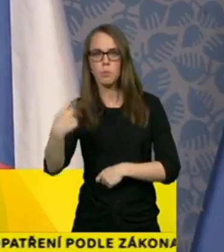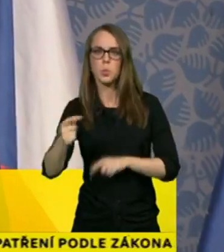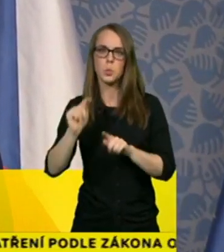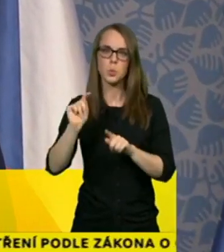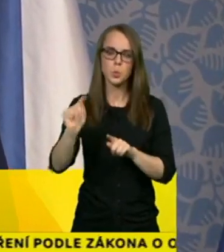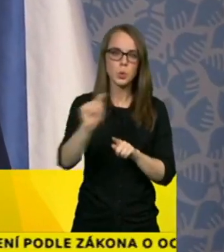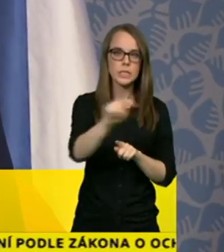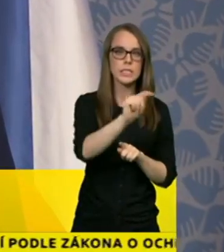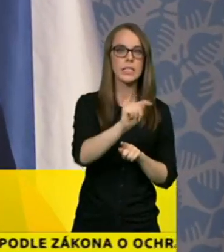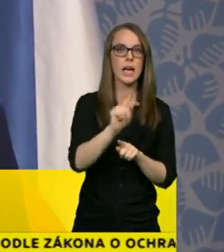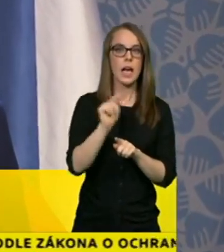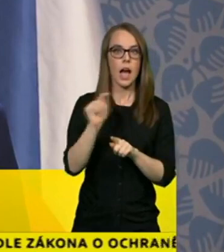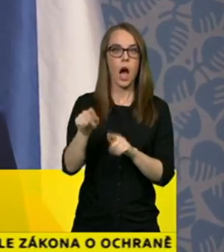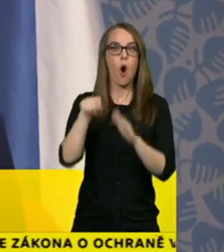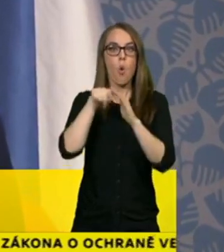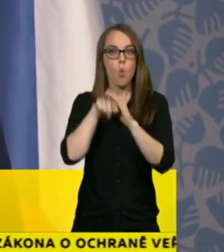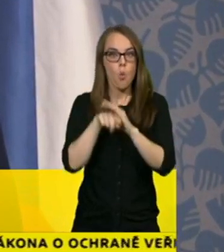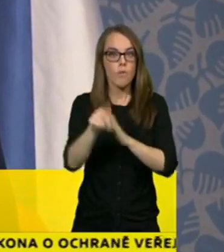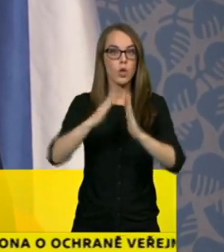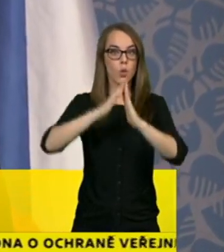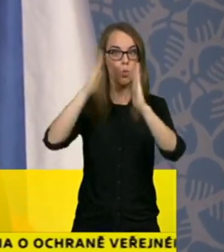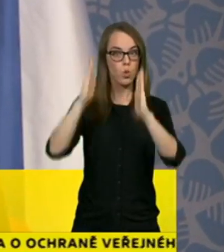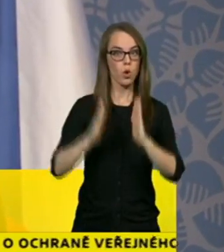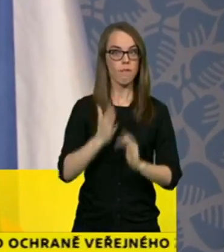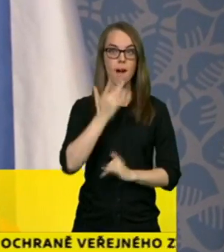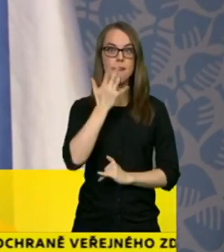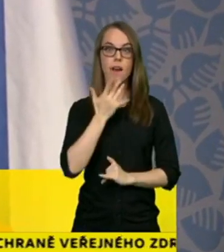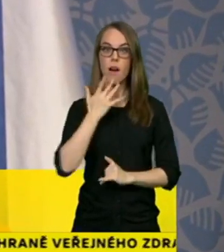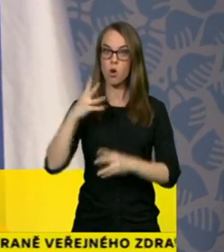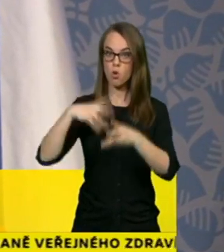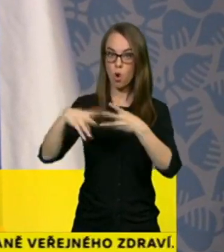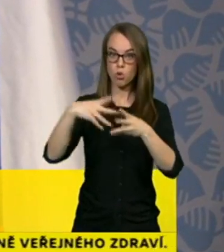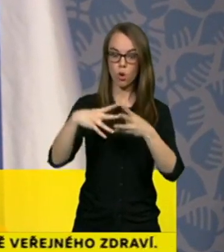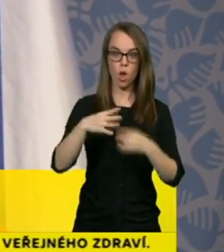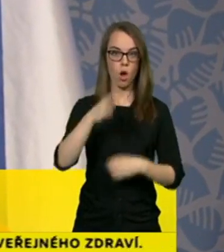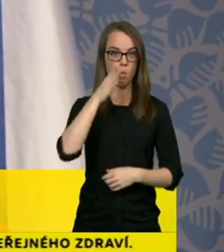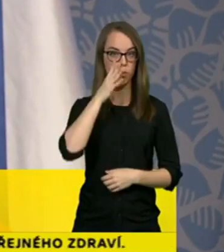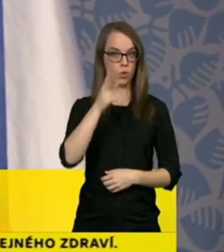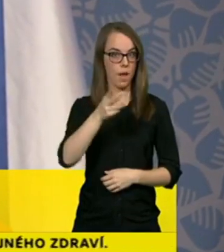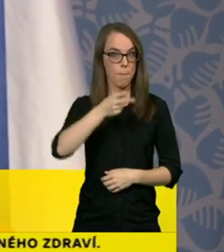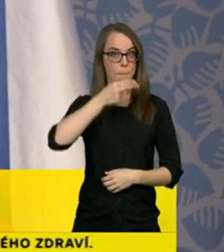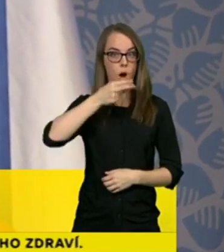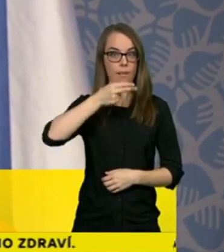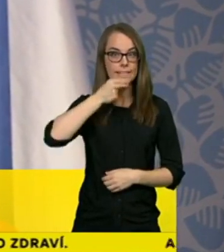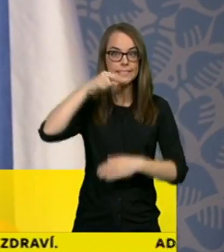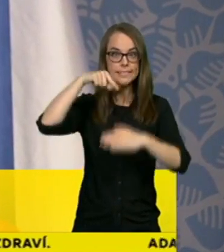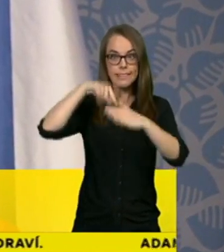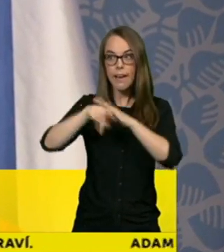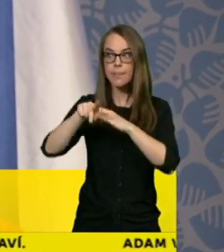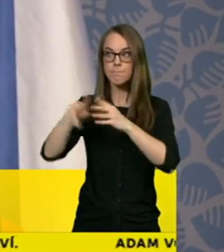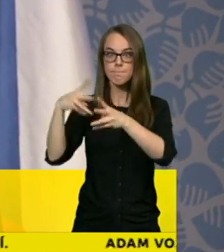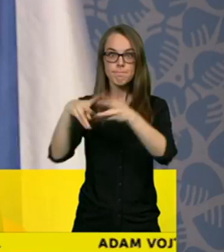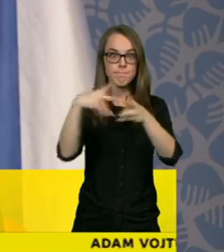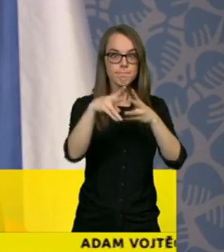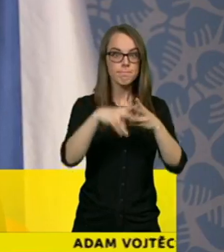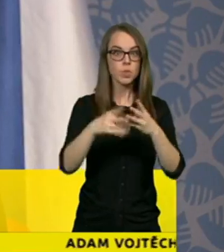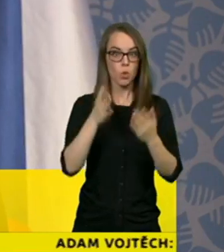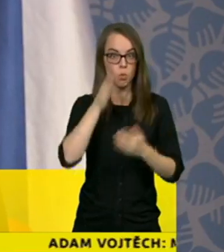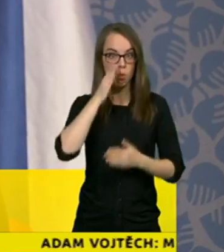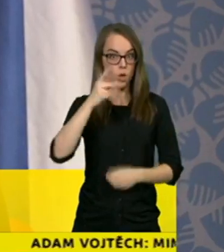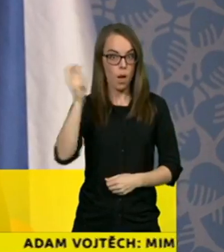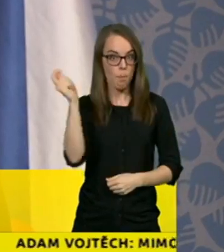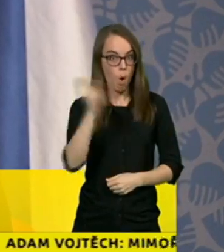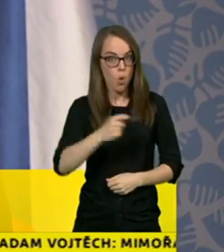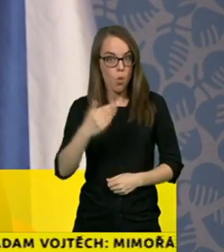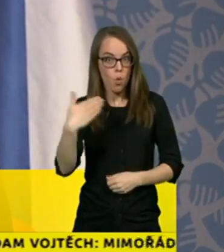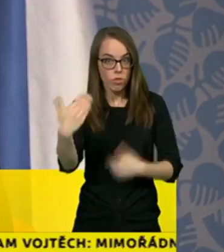v těch vnitřních prostorách to budou kontrolovat policisté, strážníci, nějakým způsobem sankcionovat. A ještě jeden dotaz na pana profesora Prymulu. Vy jste